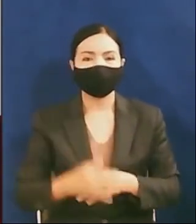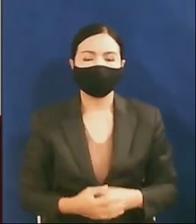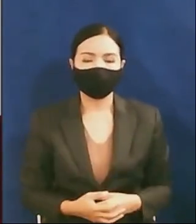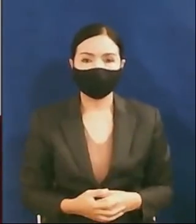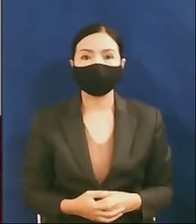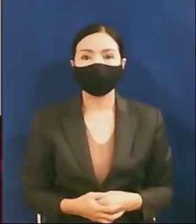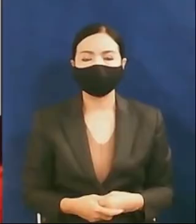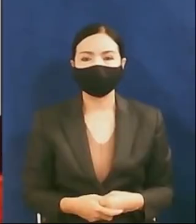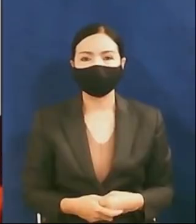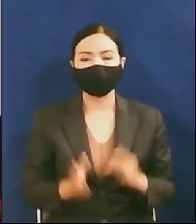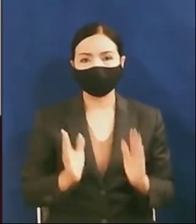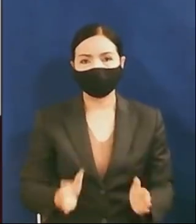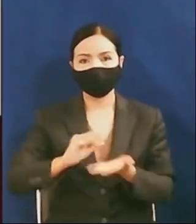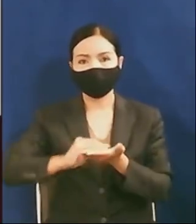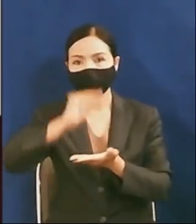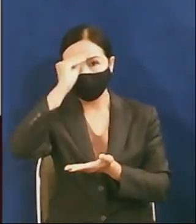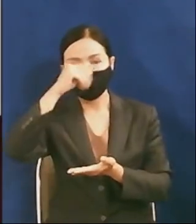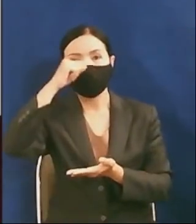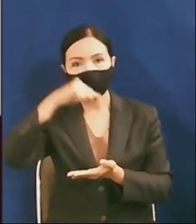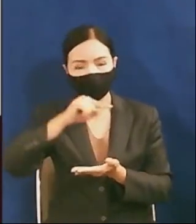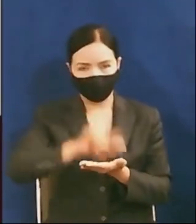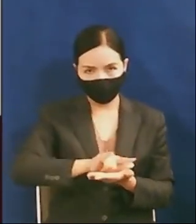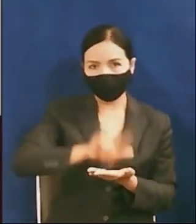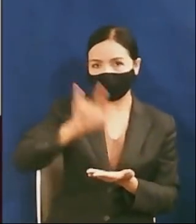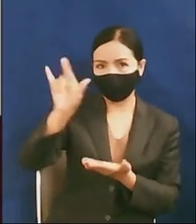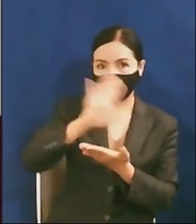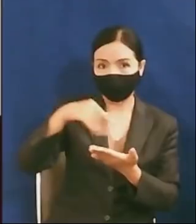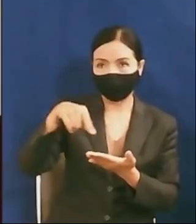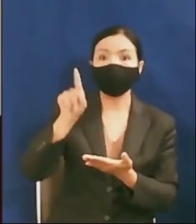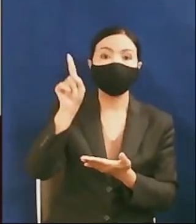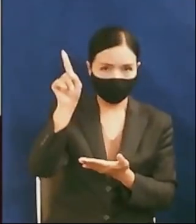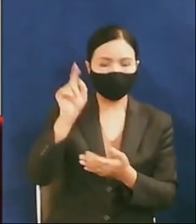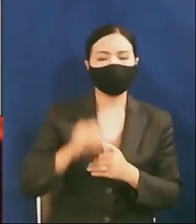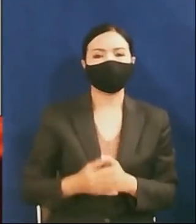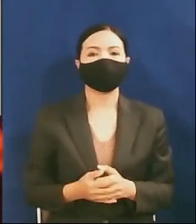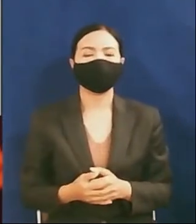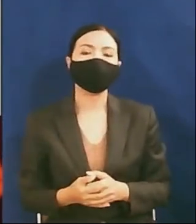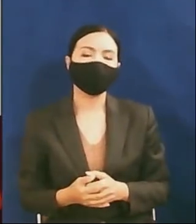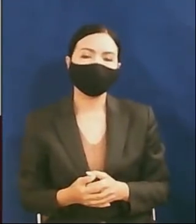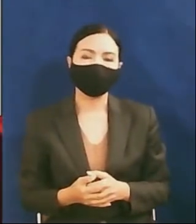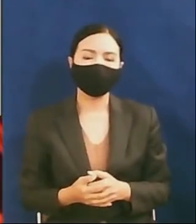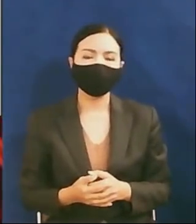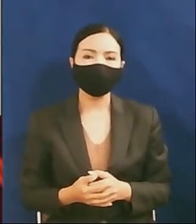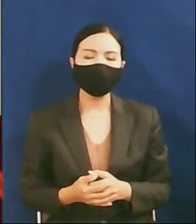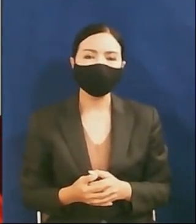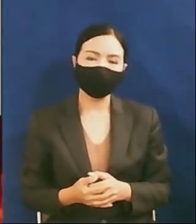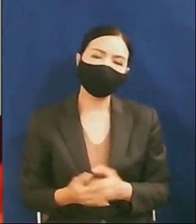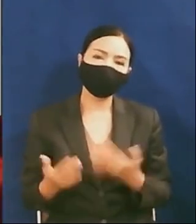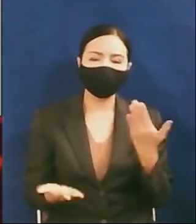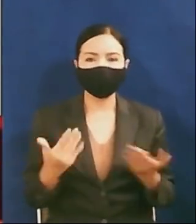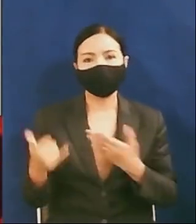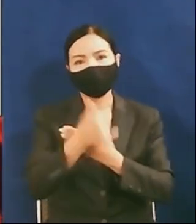แล้วก็นอกจากนี้นะครับนักเรียนไทยที่ไปต่างประเทศนะครับแล้วก็ในประเทศที่ต้องการที่